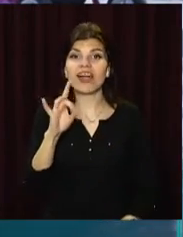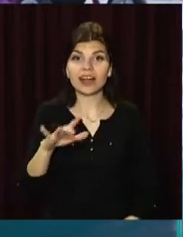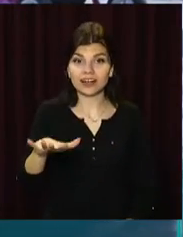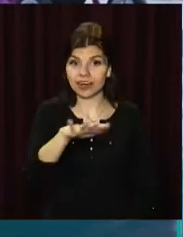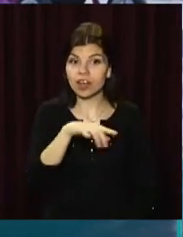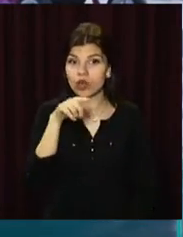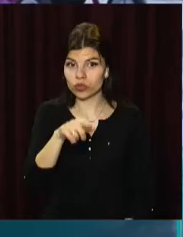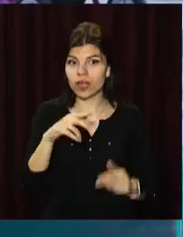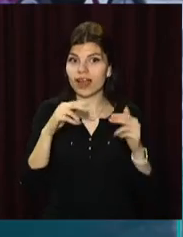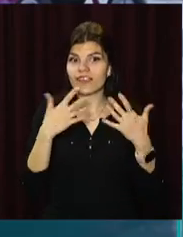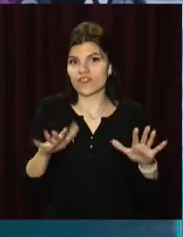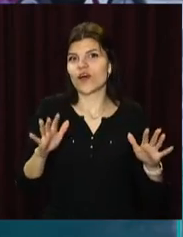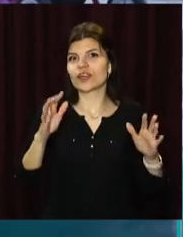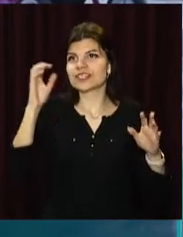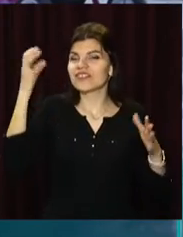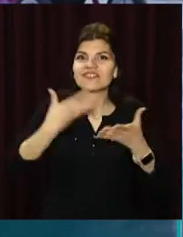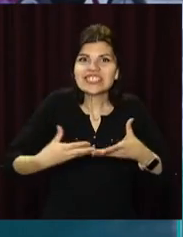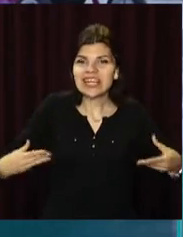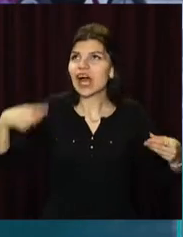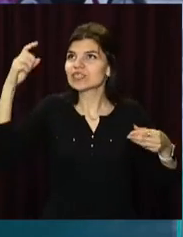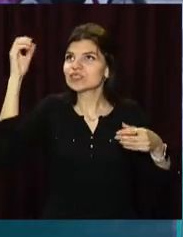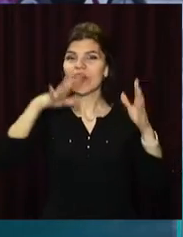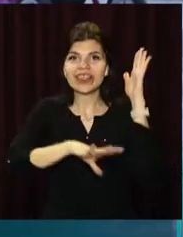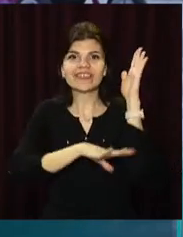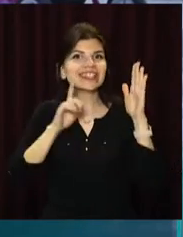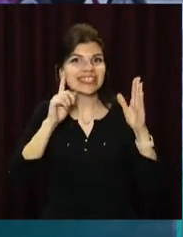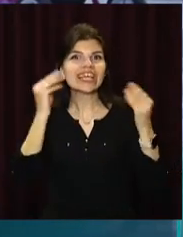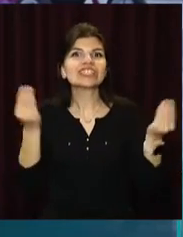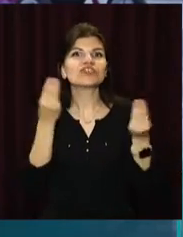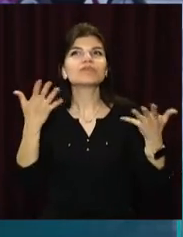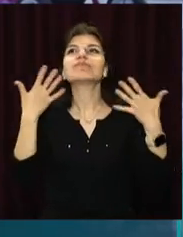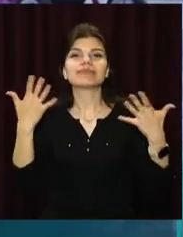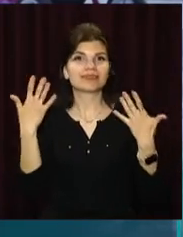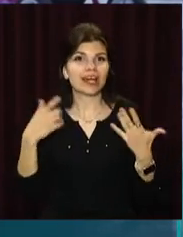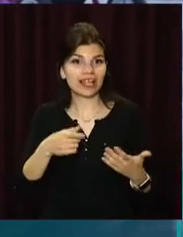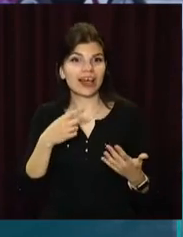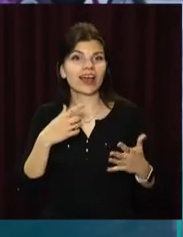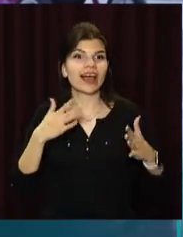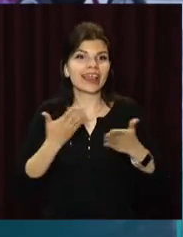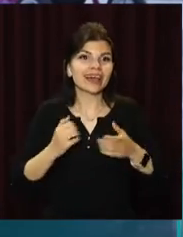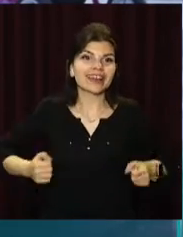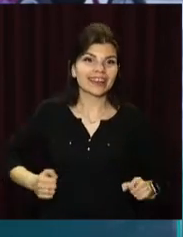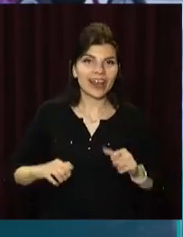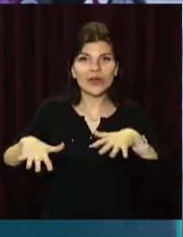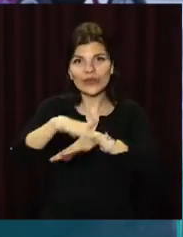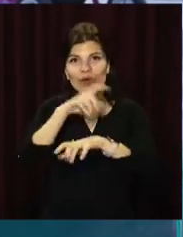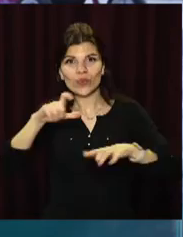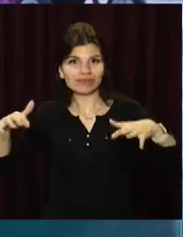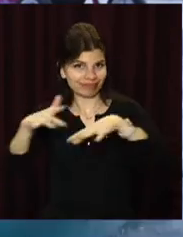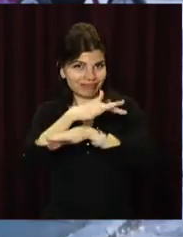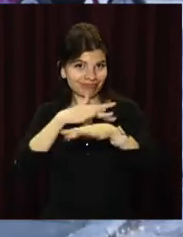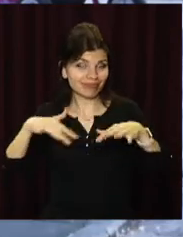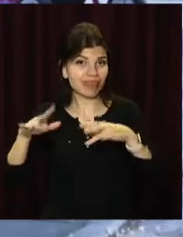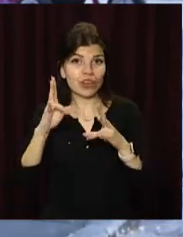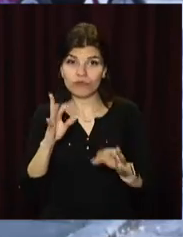Дніпра справжня весна, сонце, зелені дерева, свіже повітря. Працюють атракціони, навколо гуляють люди.